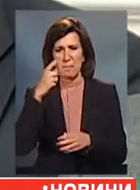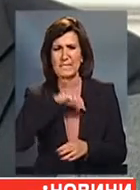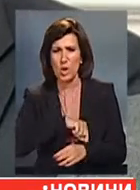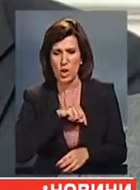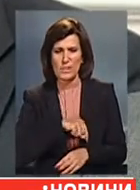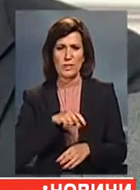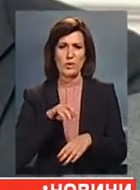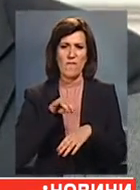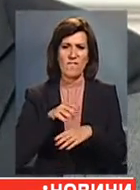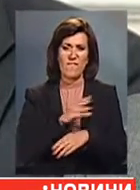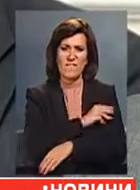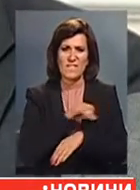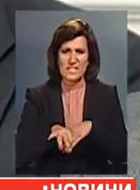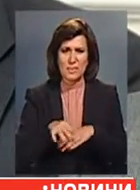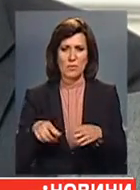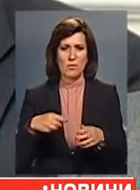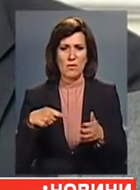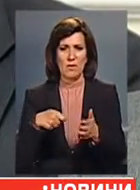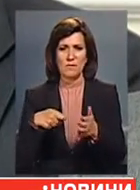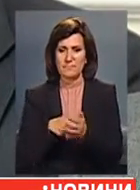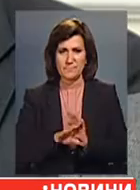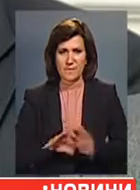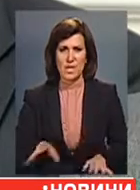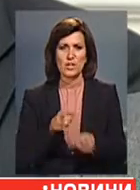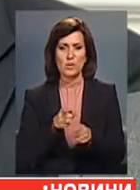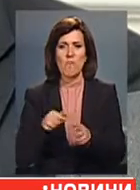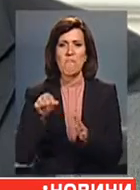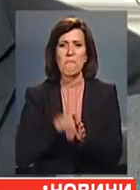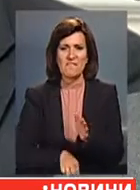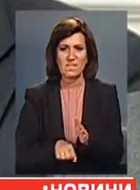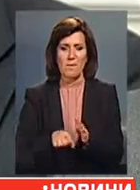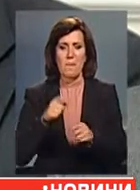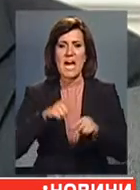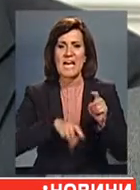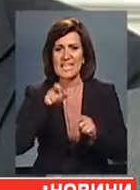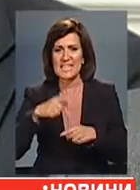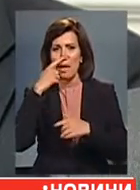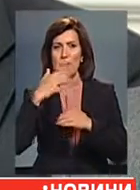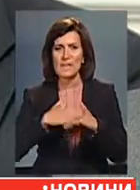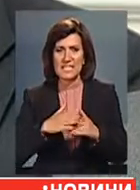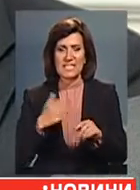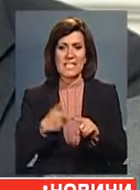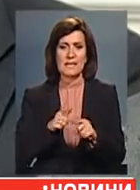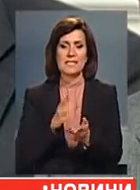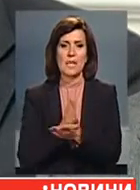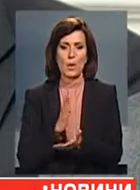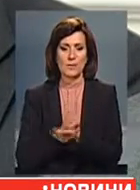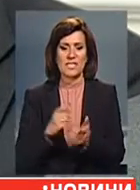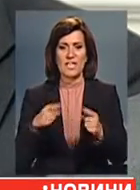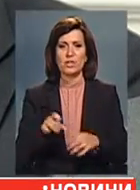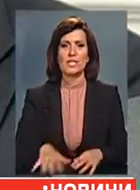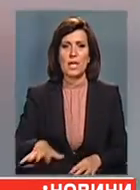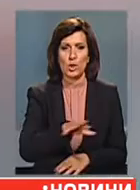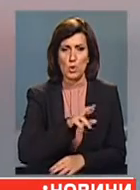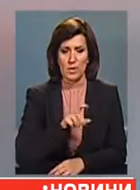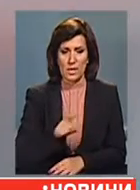катують фізично, морять голодом, шантажують вбивством, причому вбивством рідних, близьких, які знаходяться на інших